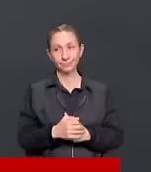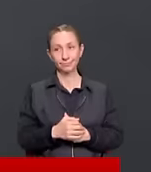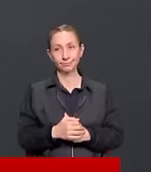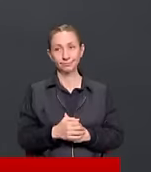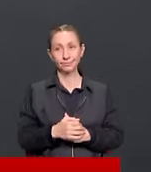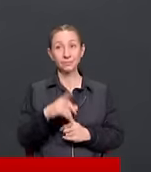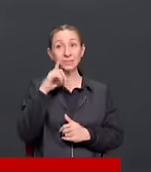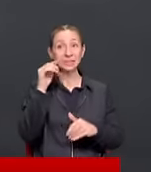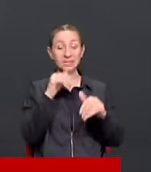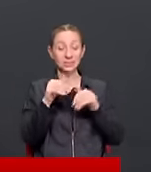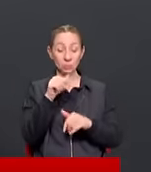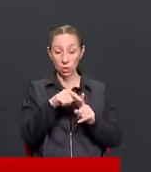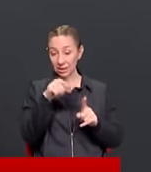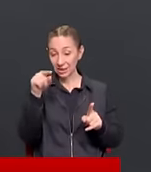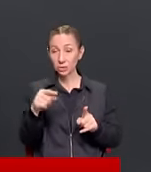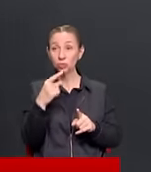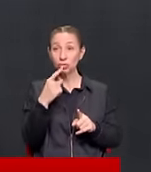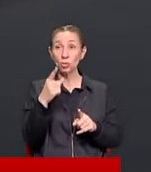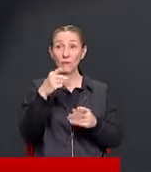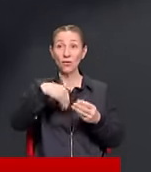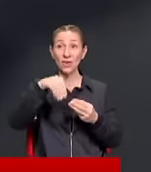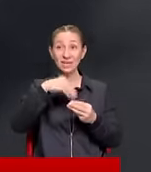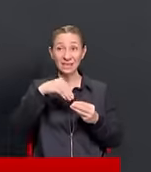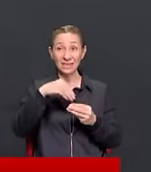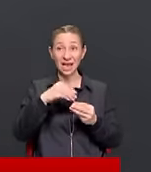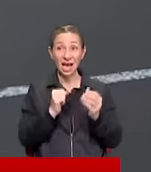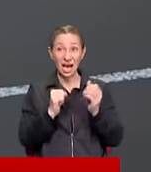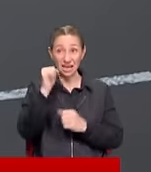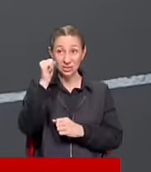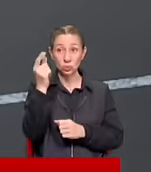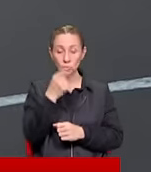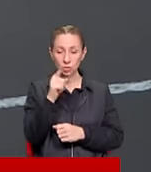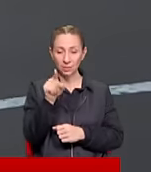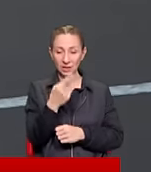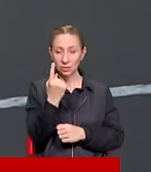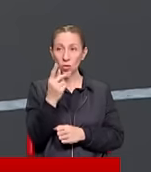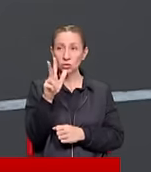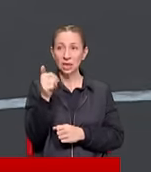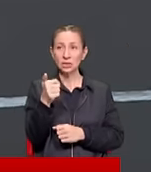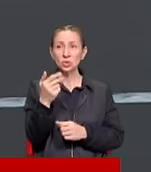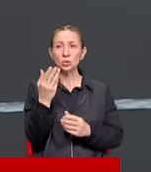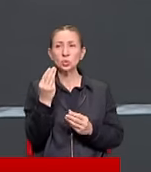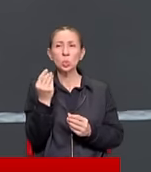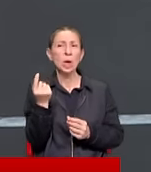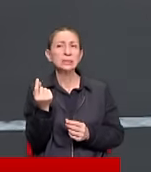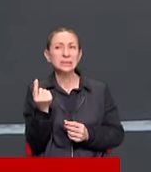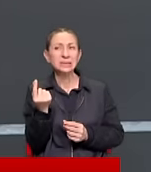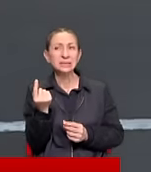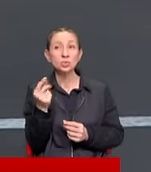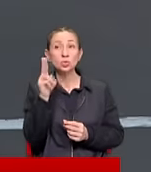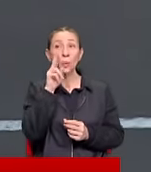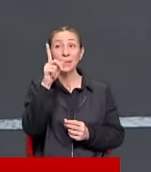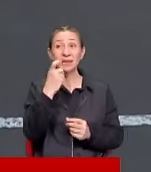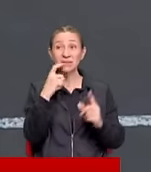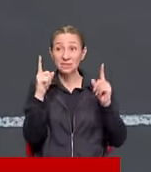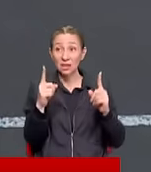%1,36'ydı. Mayıs seçimlerinden bu yana söz konusu bu faizlerdeki artış %1,36'ydı. Çok cüzi bir miktardı. Son bir